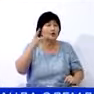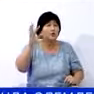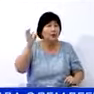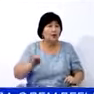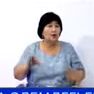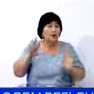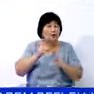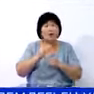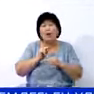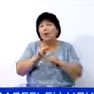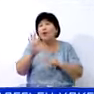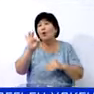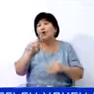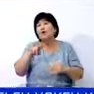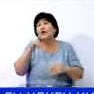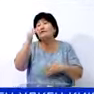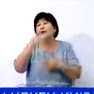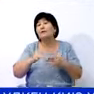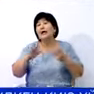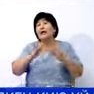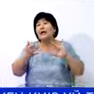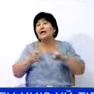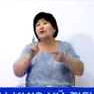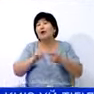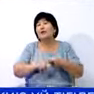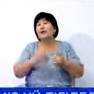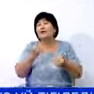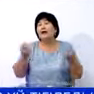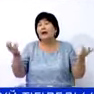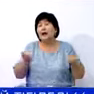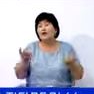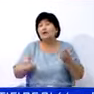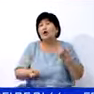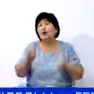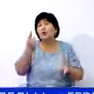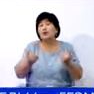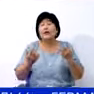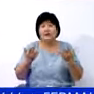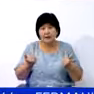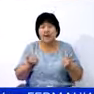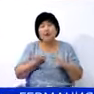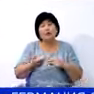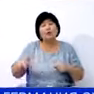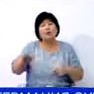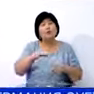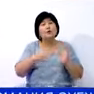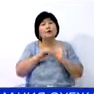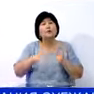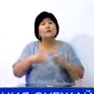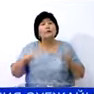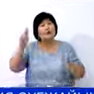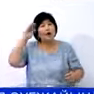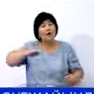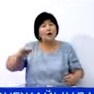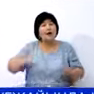отыр. Оқытудың онлайн форматында электрондық байланыс құралдарына қажеттіліктің туындайтын жасырын емес. Өңірде 9 мыңнан астам